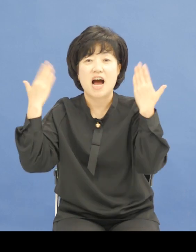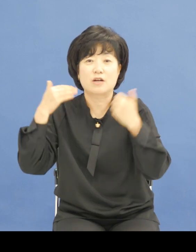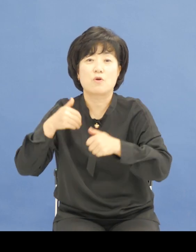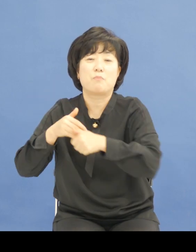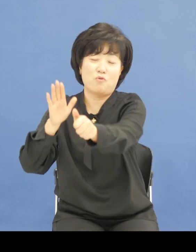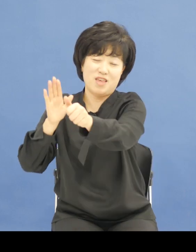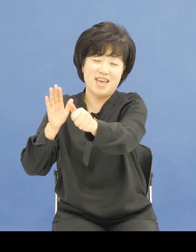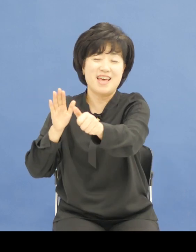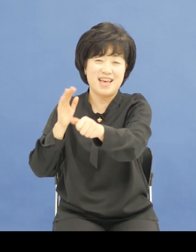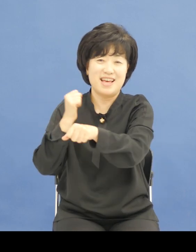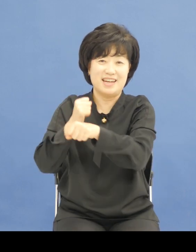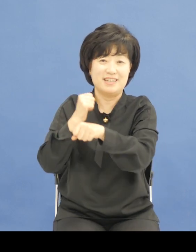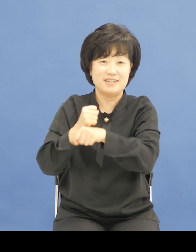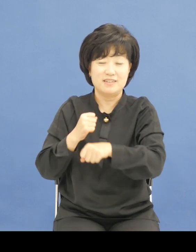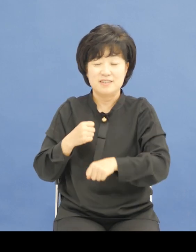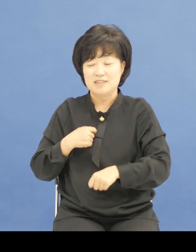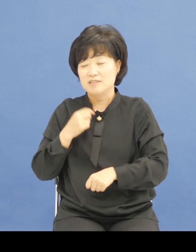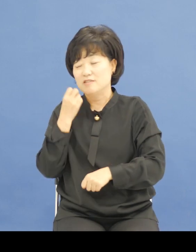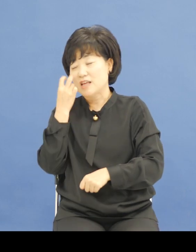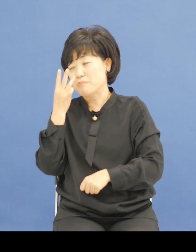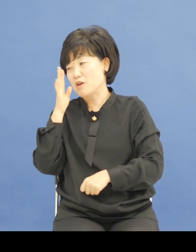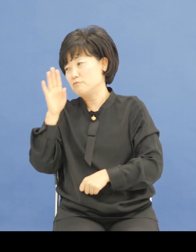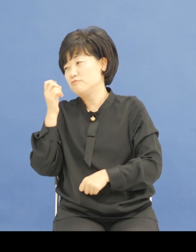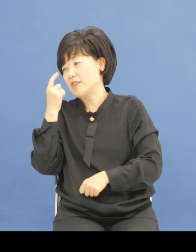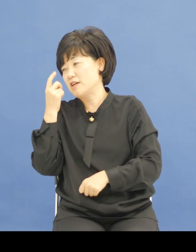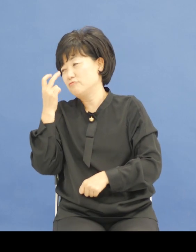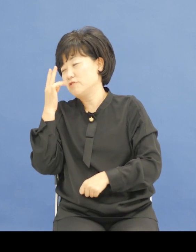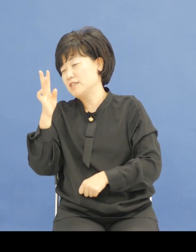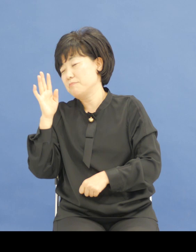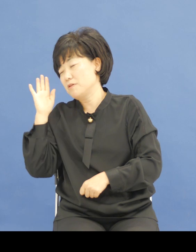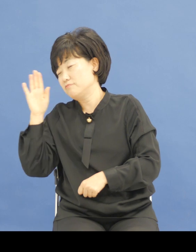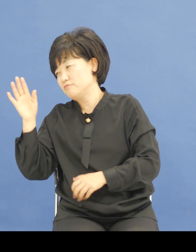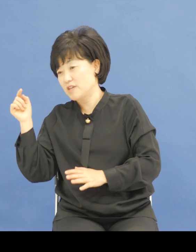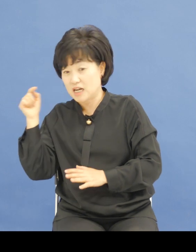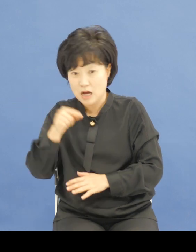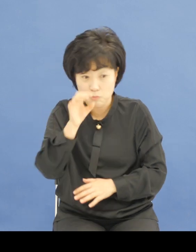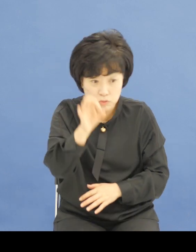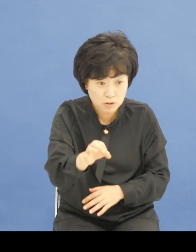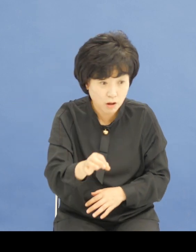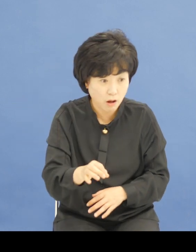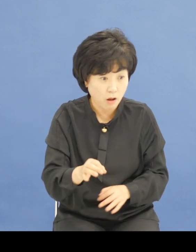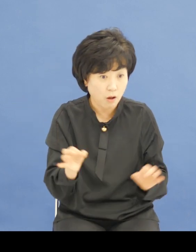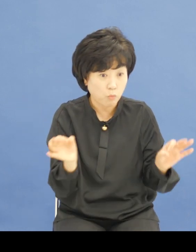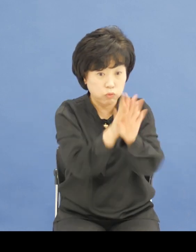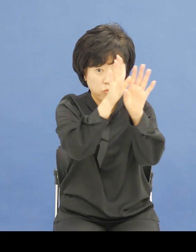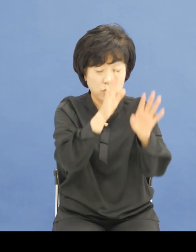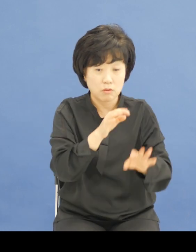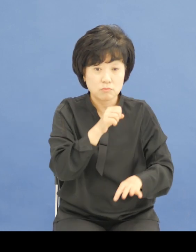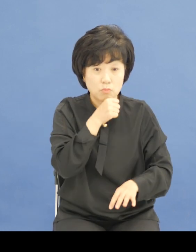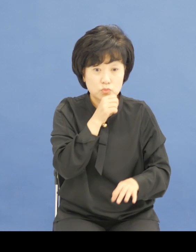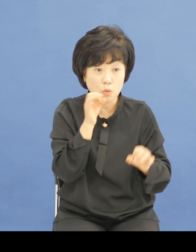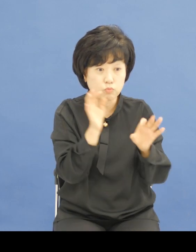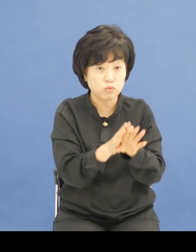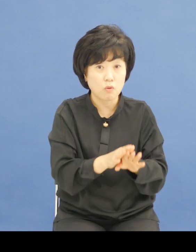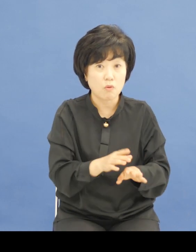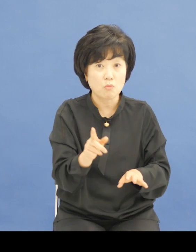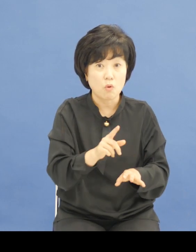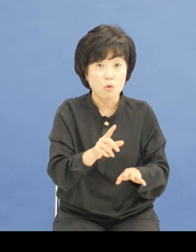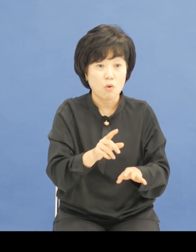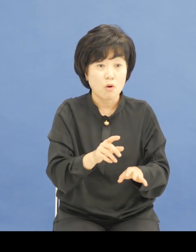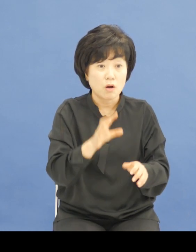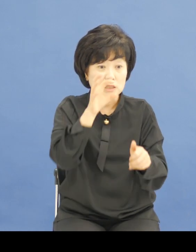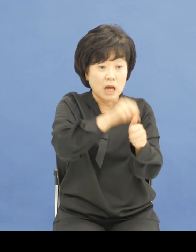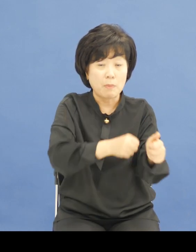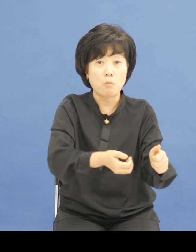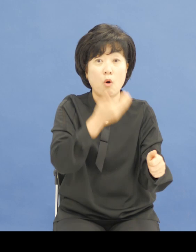줬는데 3개월 후에 갔더니 다 잡아먹어요. 아, 아. 그래서 막 내가 화가 나죠. 왜냐면은 후원한 사람들한테